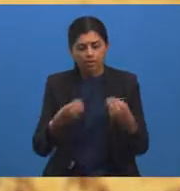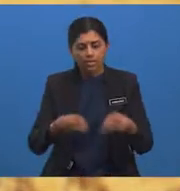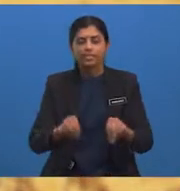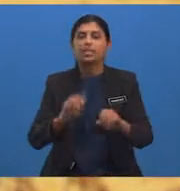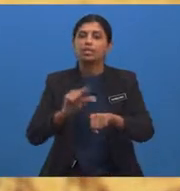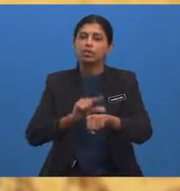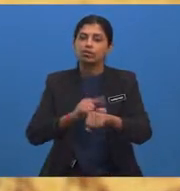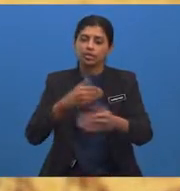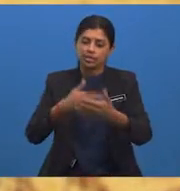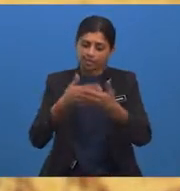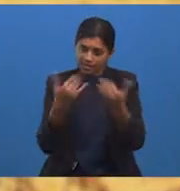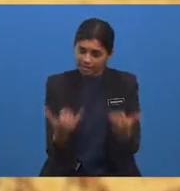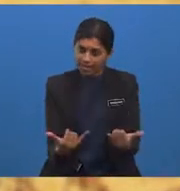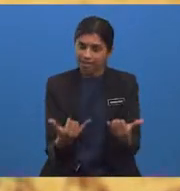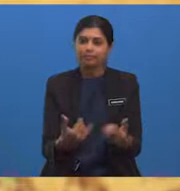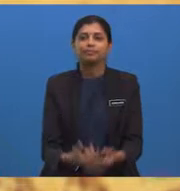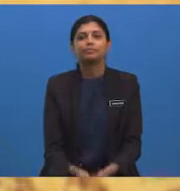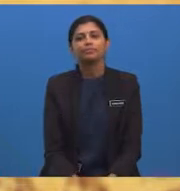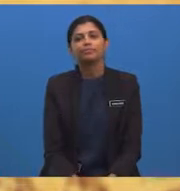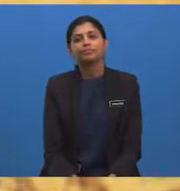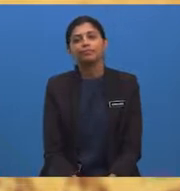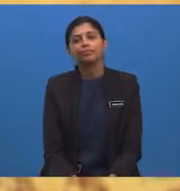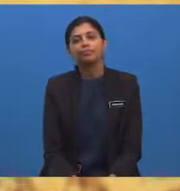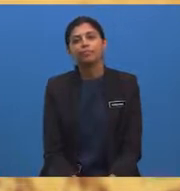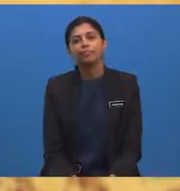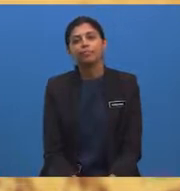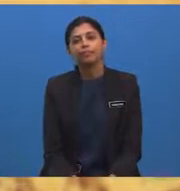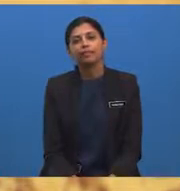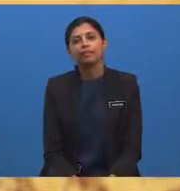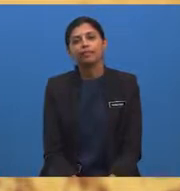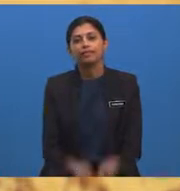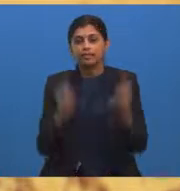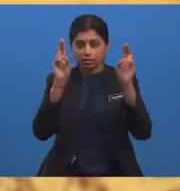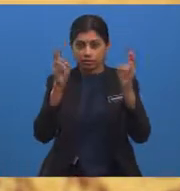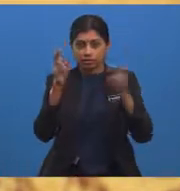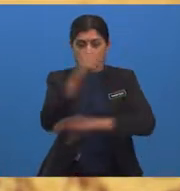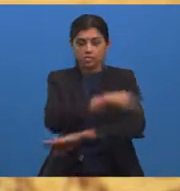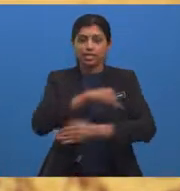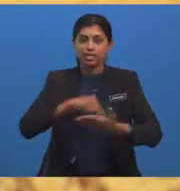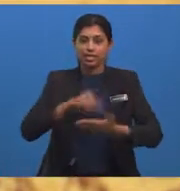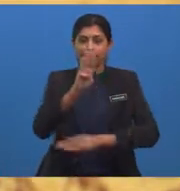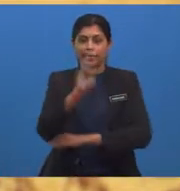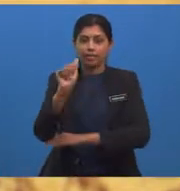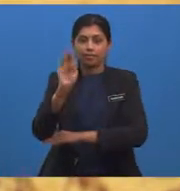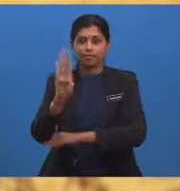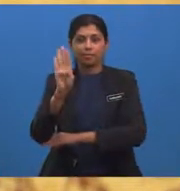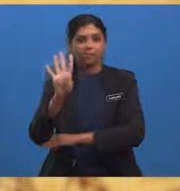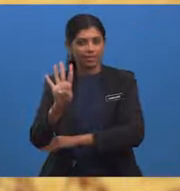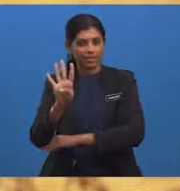oleh kerajaan pada hari ini. Tajuk kita pada hari ini masih lagi dalam bab 4, iaitu